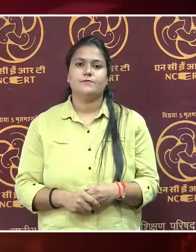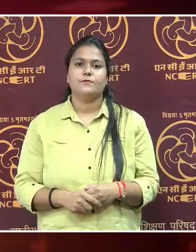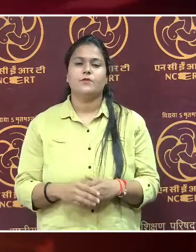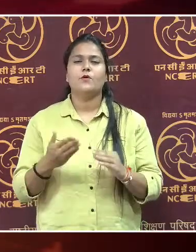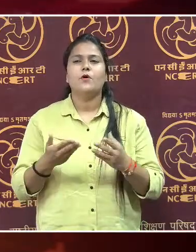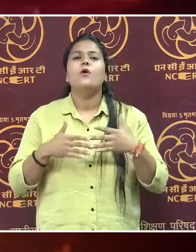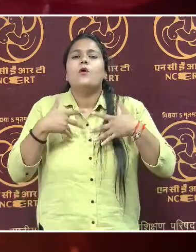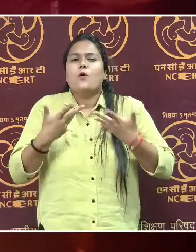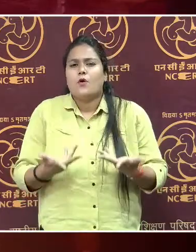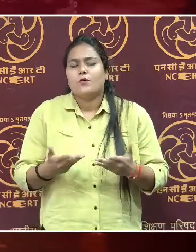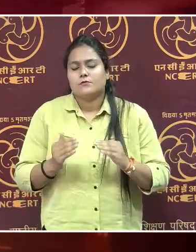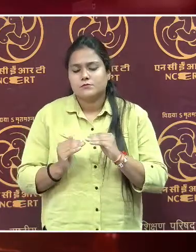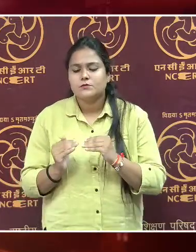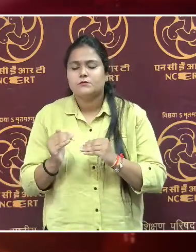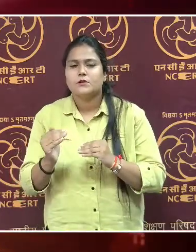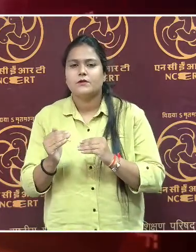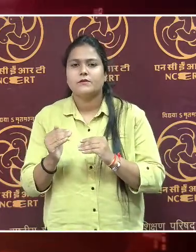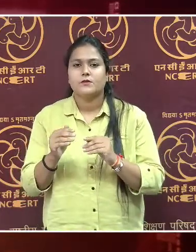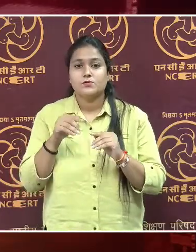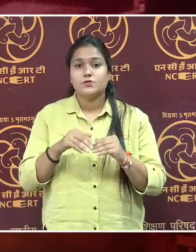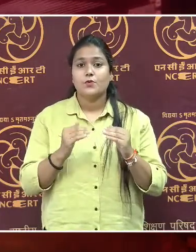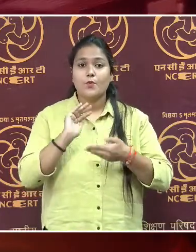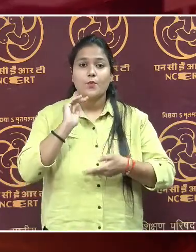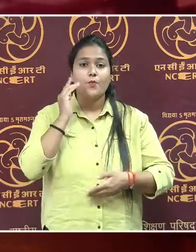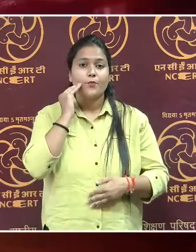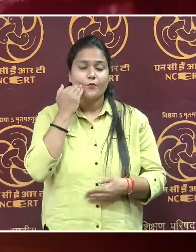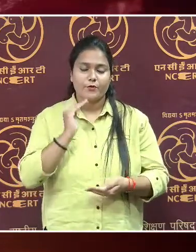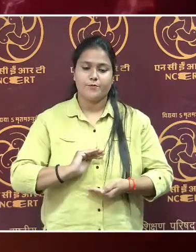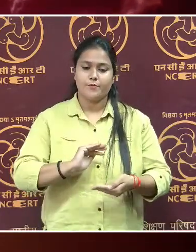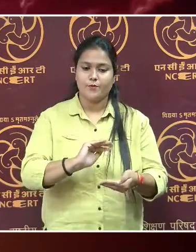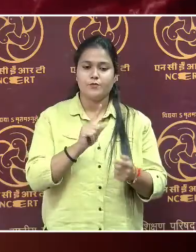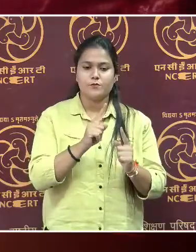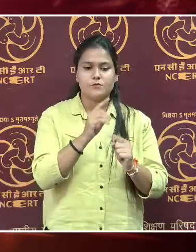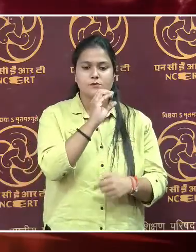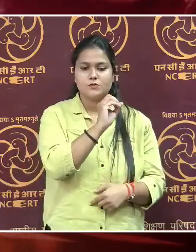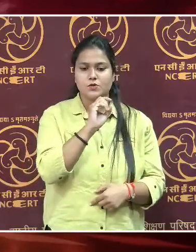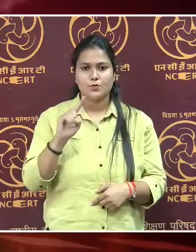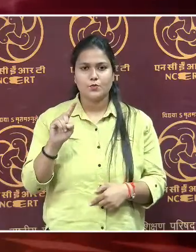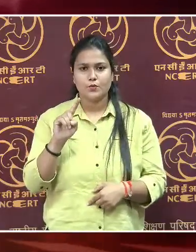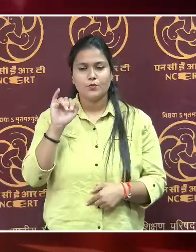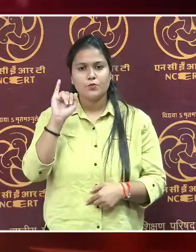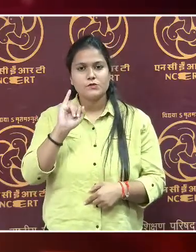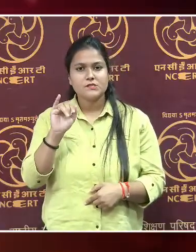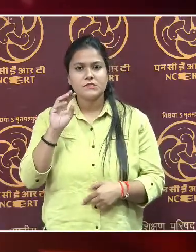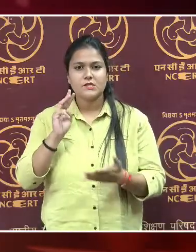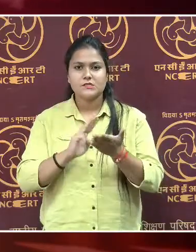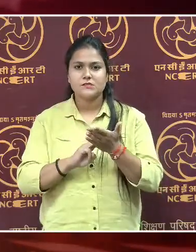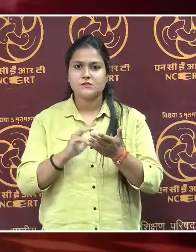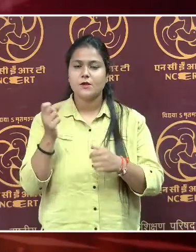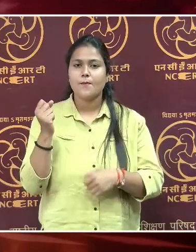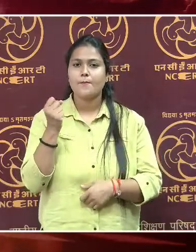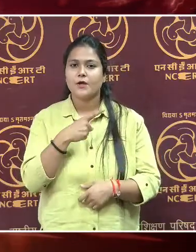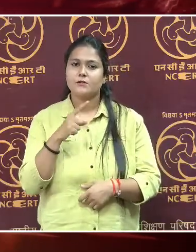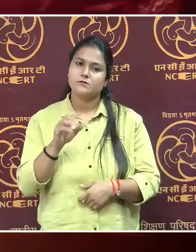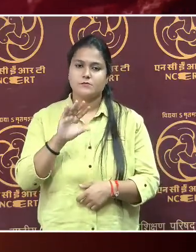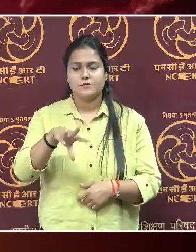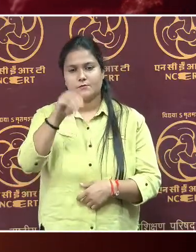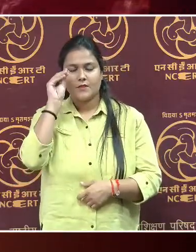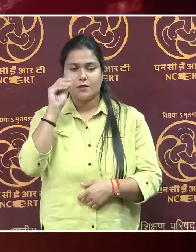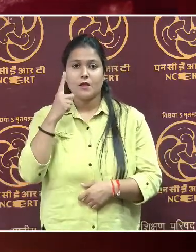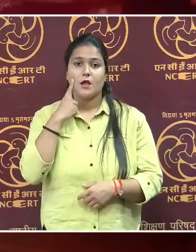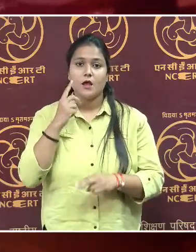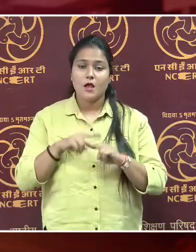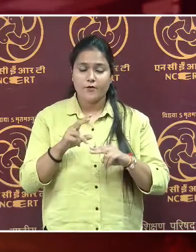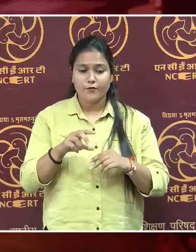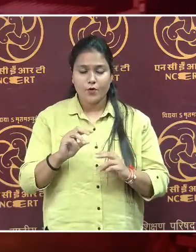लॉस तो नहीं हो रहा। तो स्टार्टिंग का पीरियड बहुत क्रूशियल है, पेरेंट्स को समझ आता है और उसका डायग्नोसिस अर्ली होता है, असेसमेंट जल्दी हो पाता है,